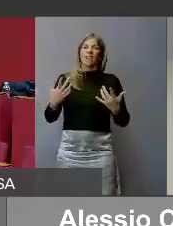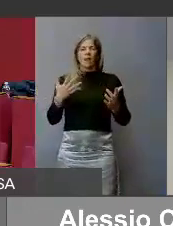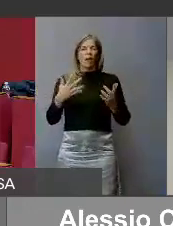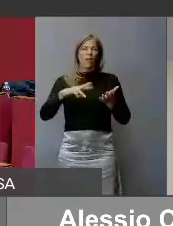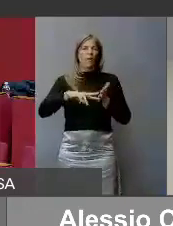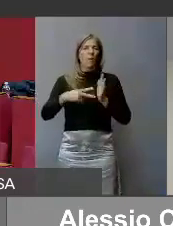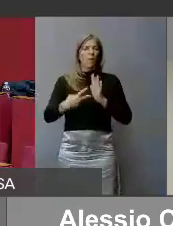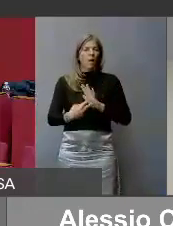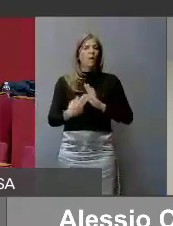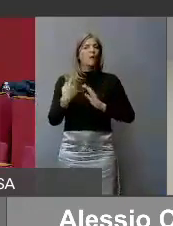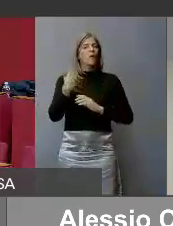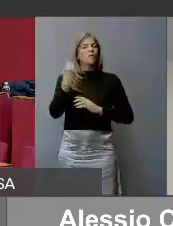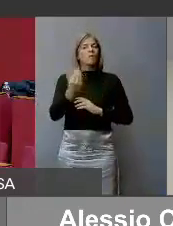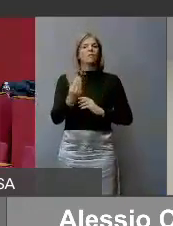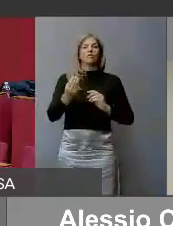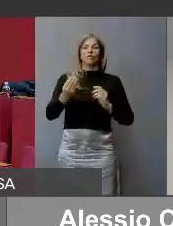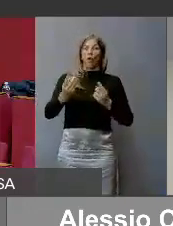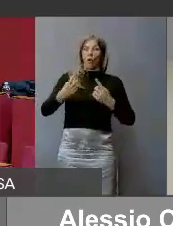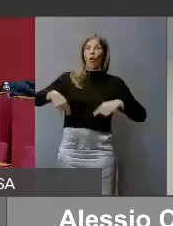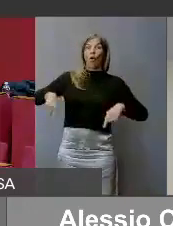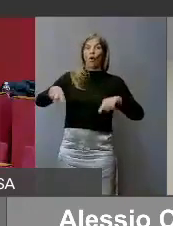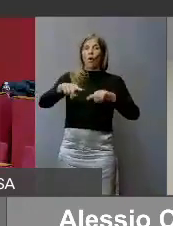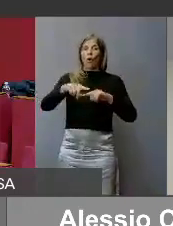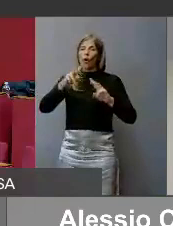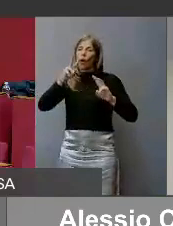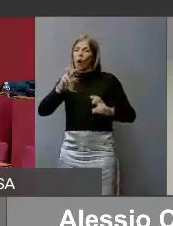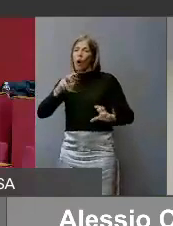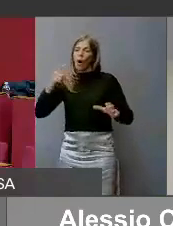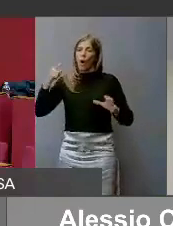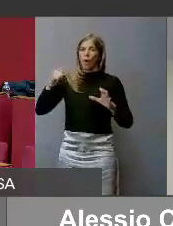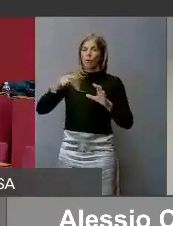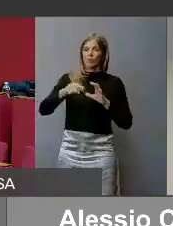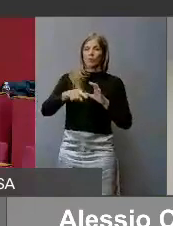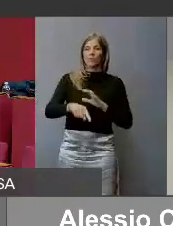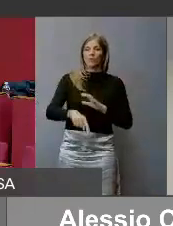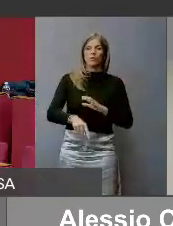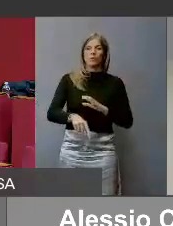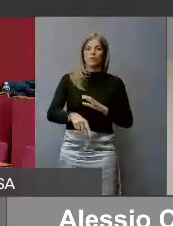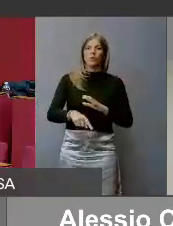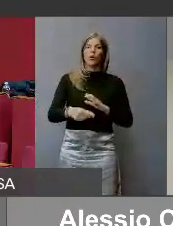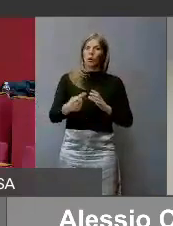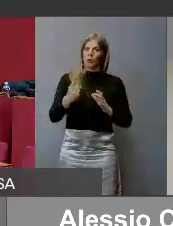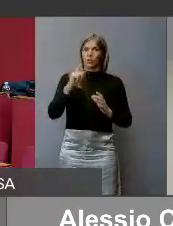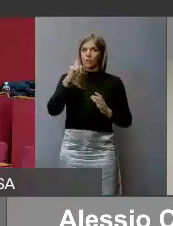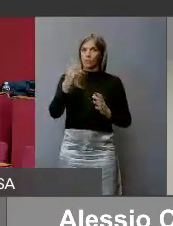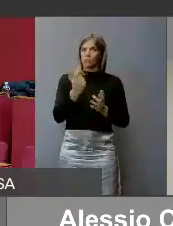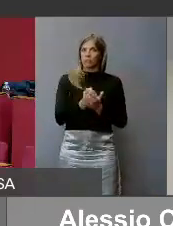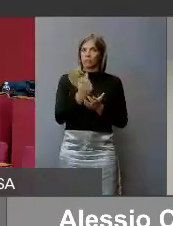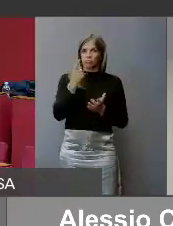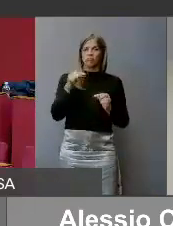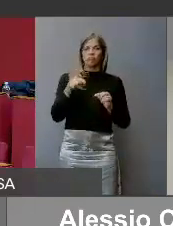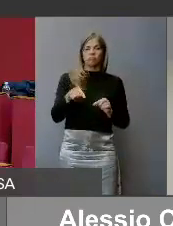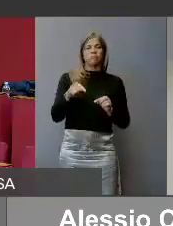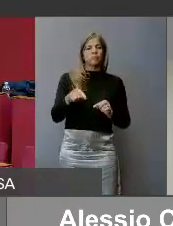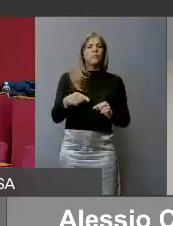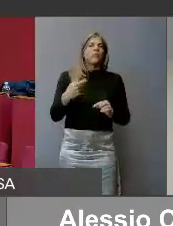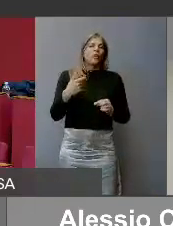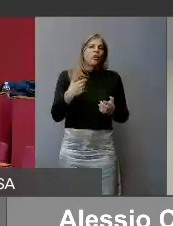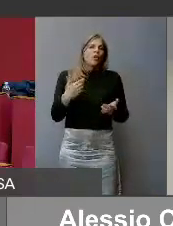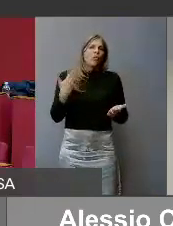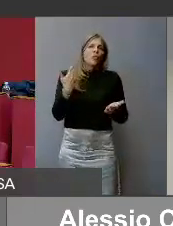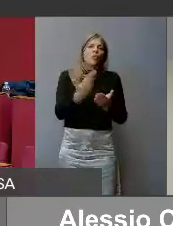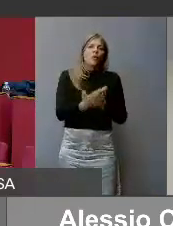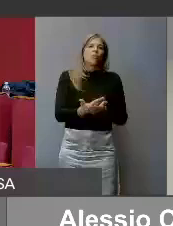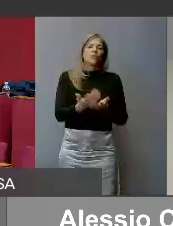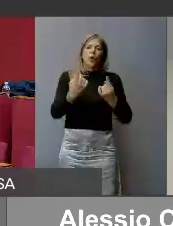commissione non sia assolutamente come lo strumento che in qualche modo debba escludere e la commissione la la proponeva e continua a proporla